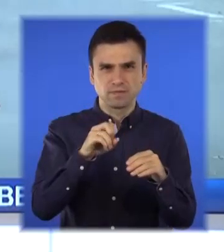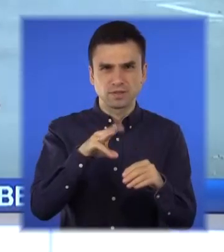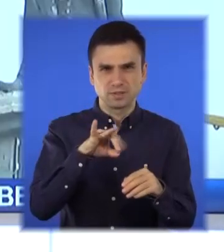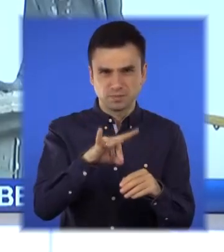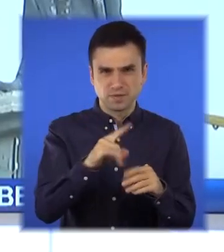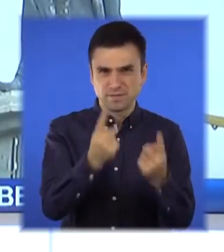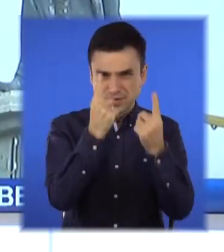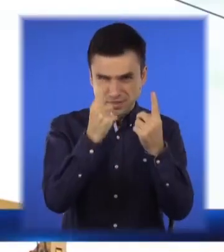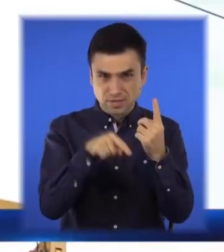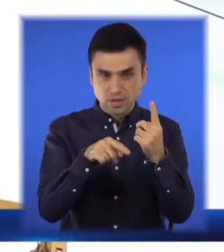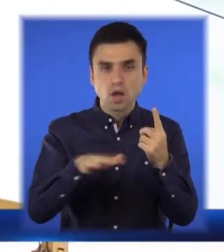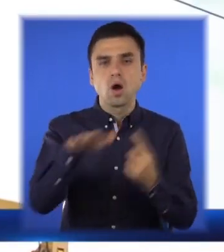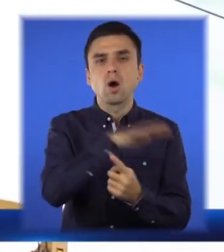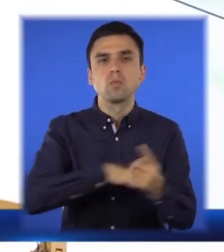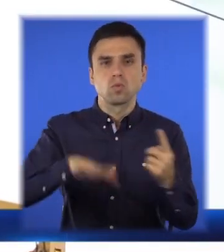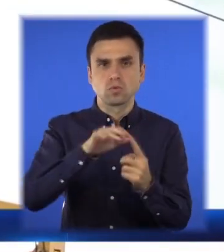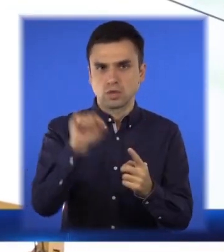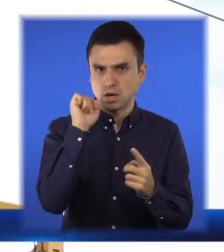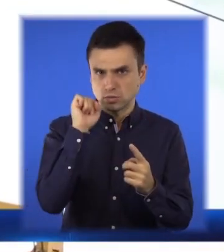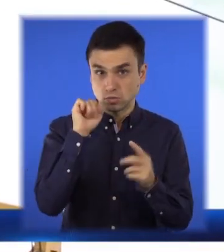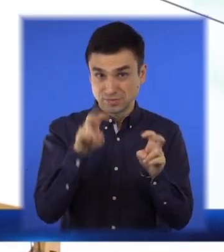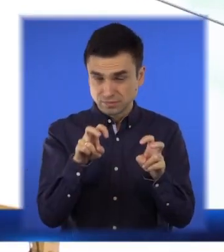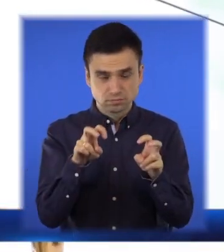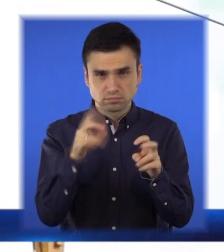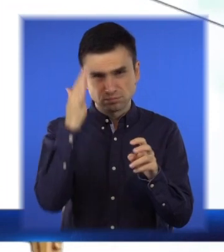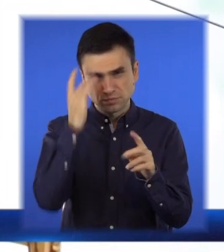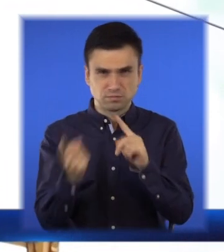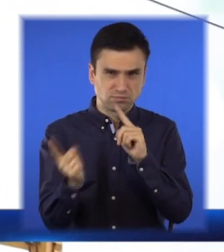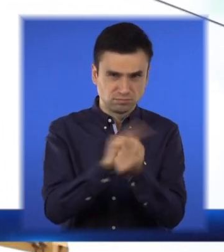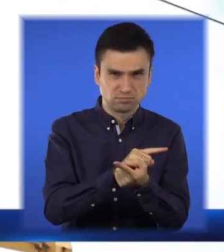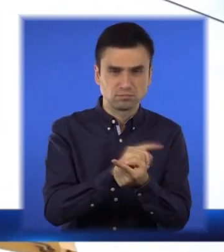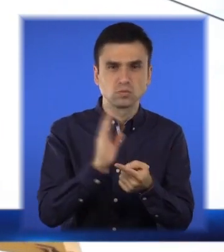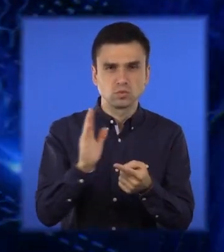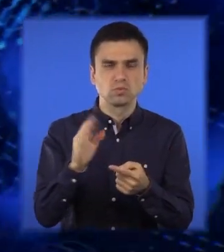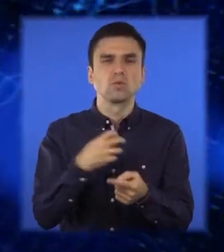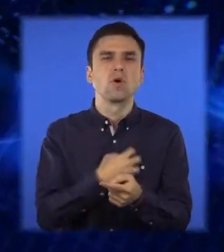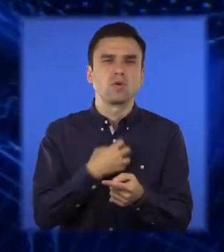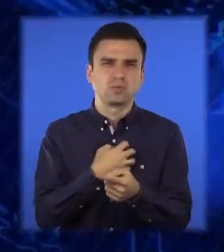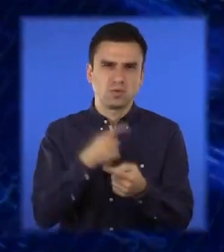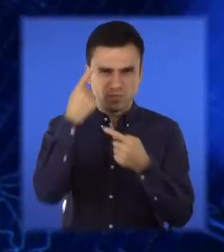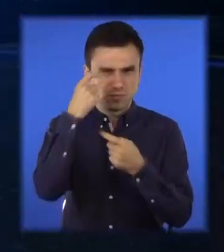Артема збирається перейменувати. Про це заявили на сайті Саксаганського виконкому.